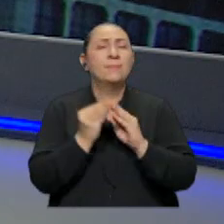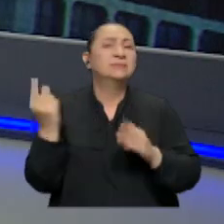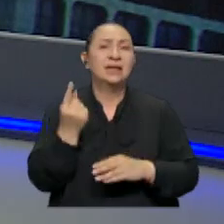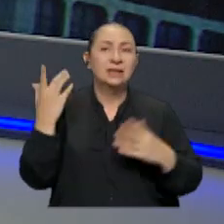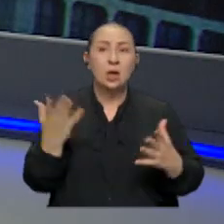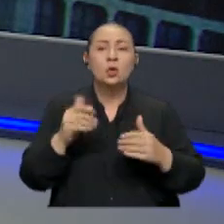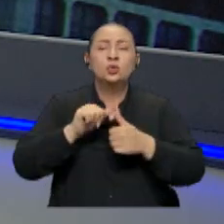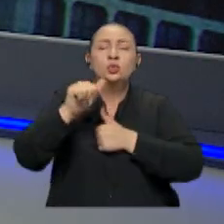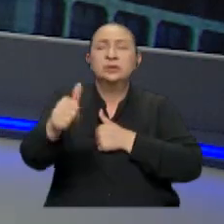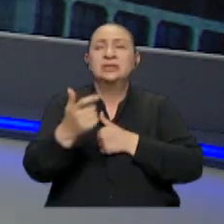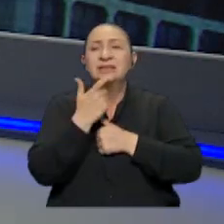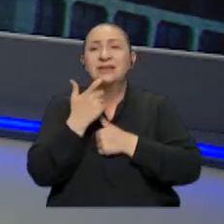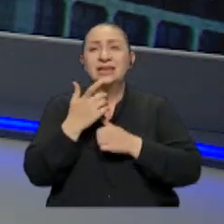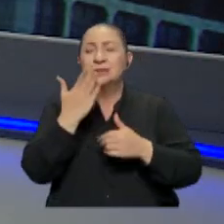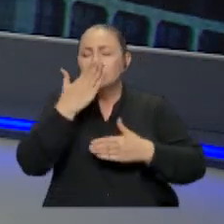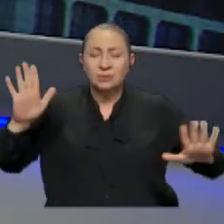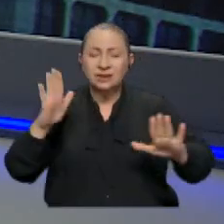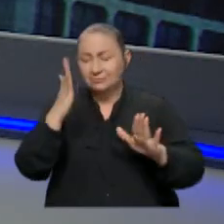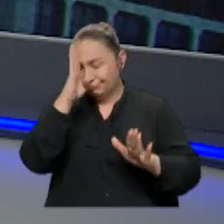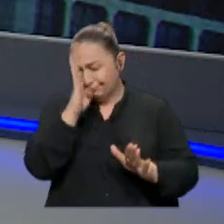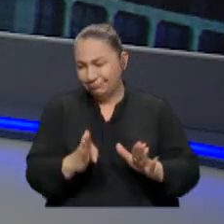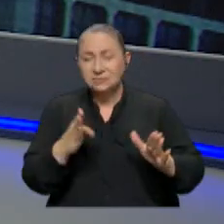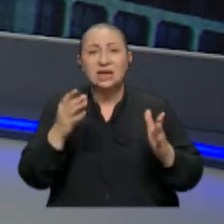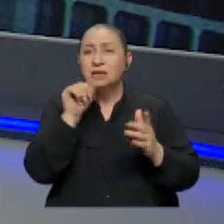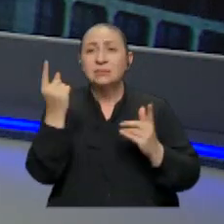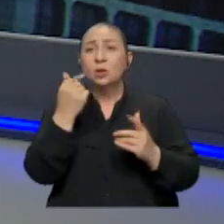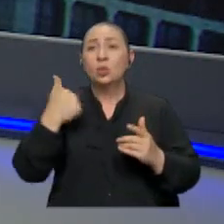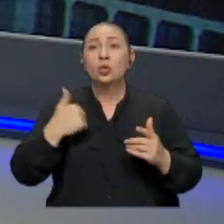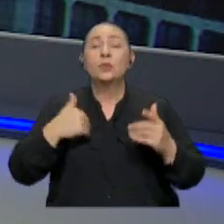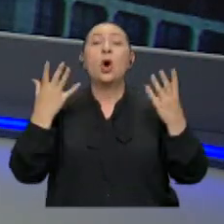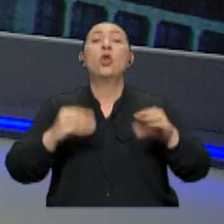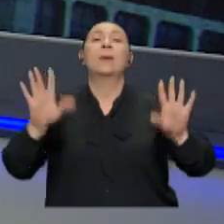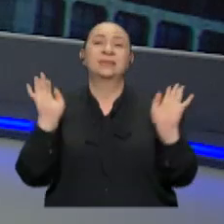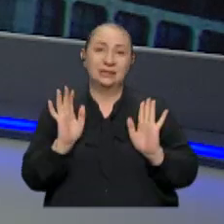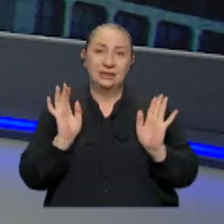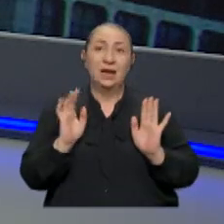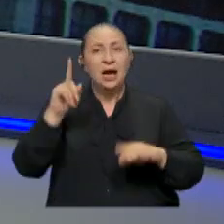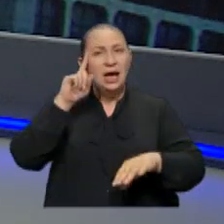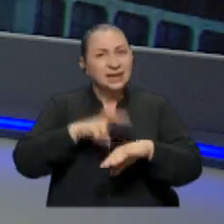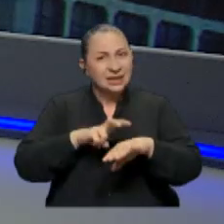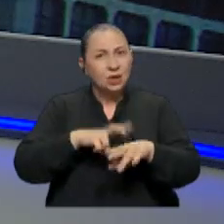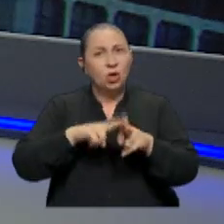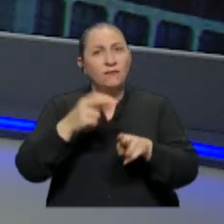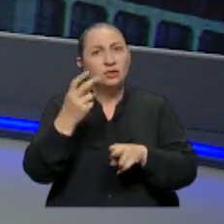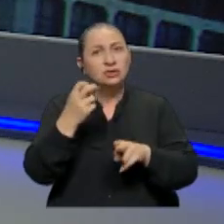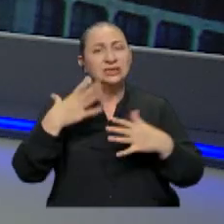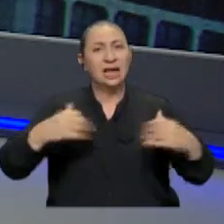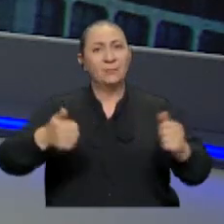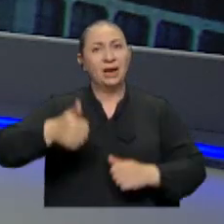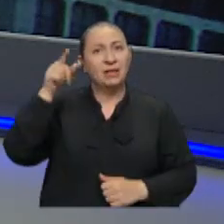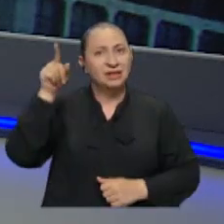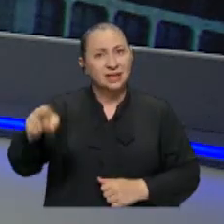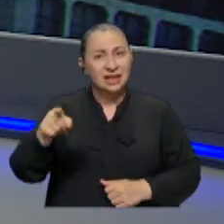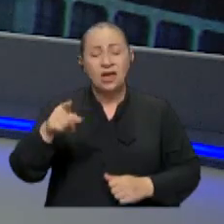biri uzun yıllardır şeffaflık ilkesinin hiçbir kurumda uygulanmaması hatırlayın pandemi başında Sağlık